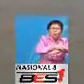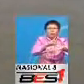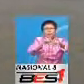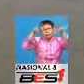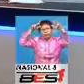pontian